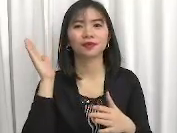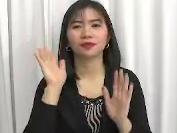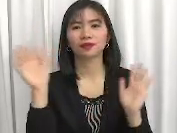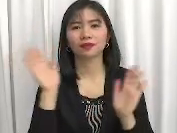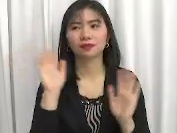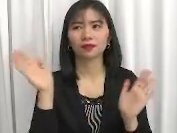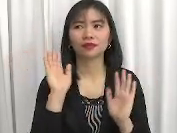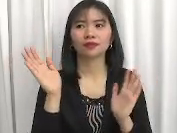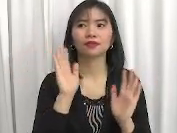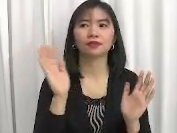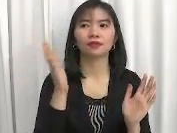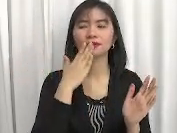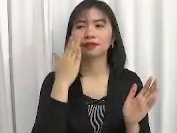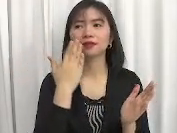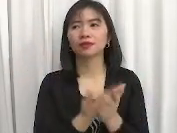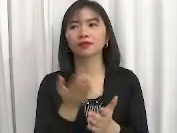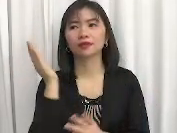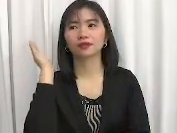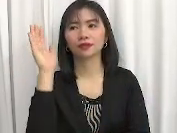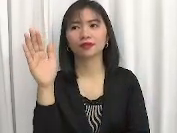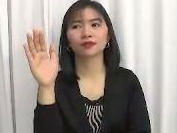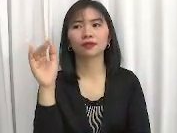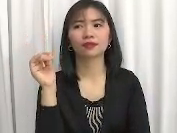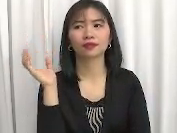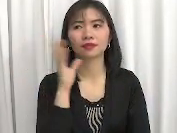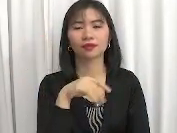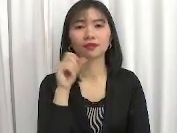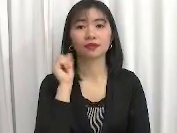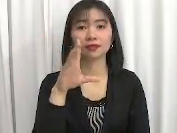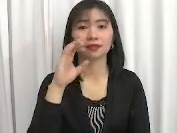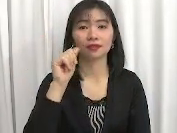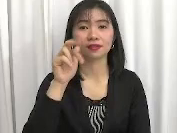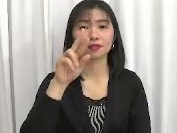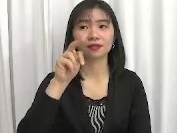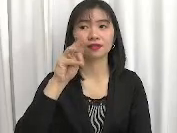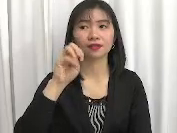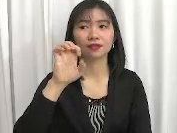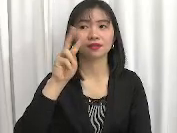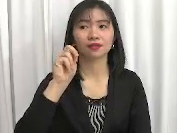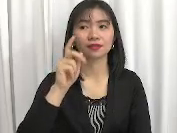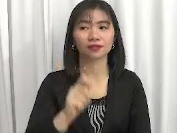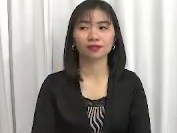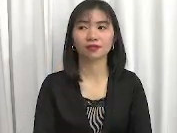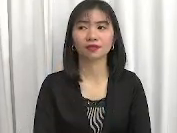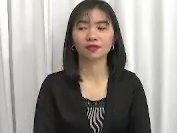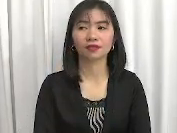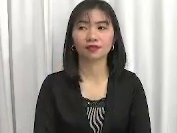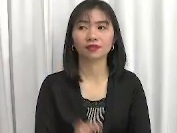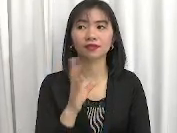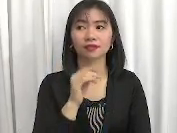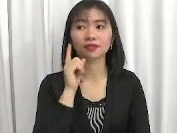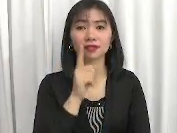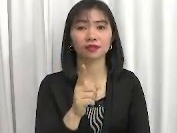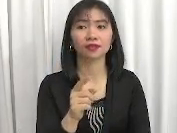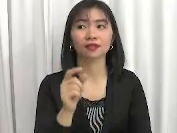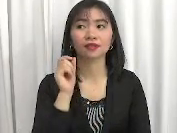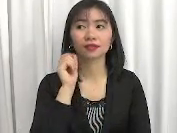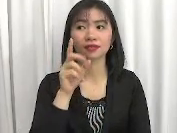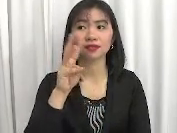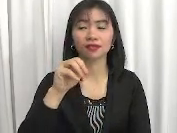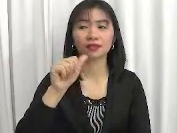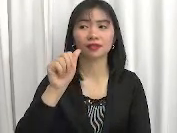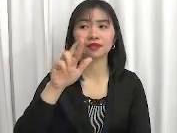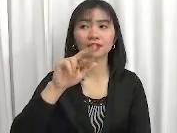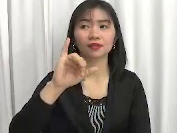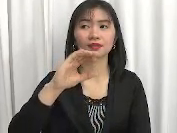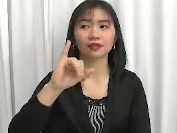ito, masugid din natin to, si Ma'am Carmen. Yes. Oh, lagi yan. At sabi po ni Ma'am Marie Chris, totoo